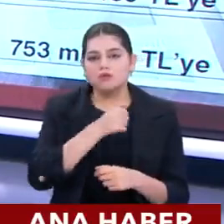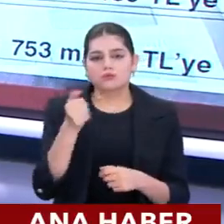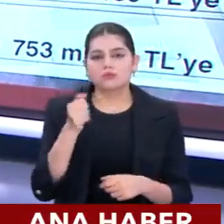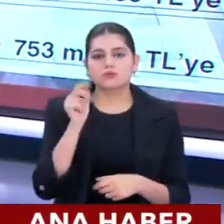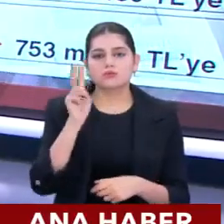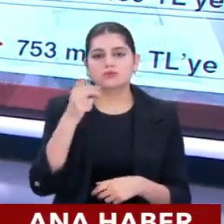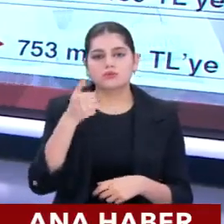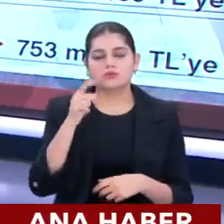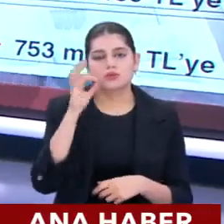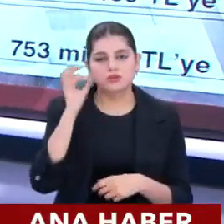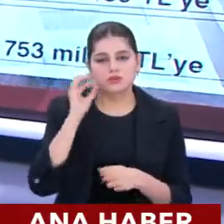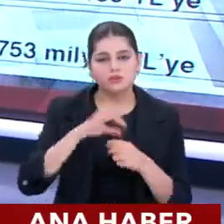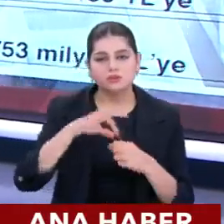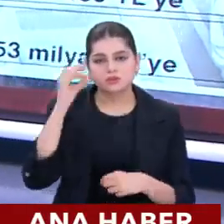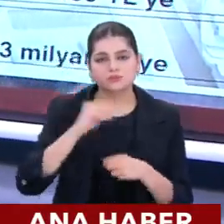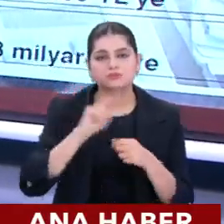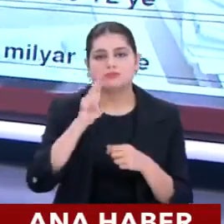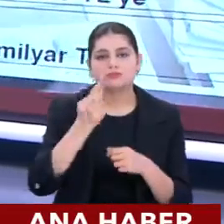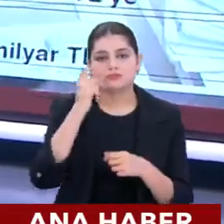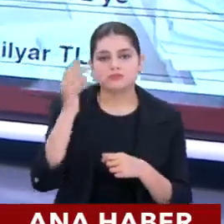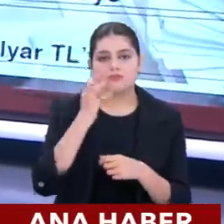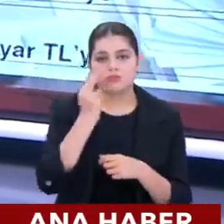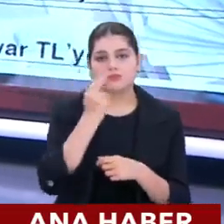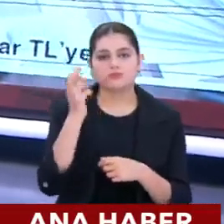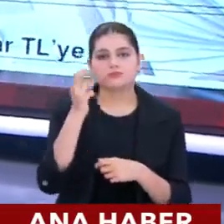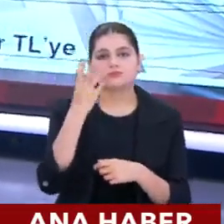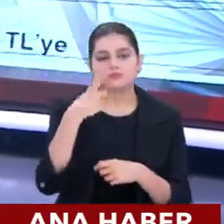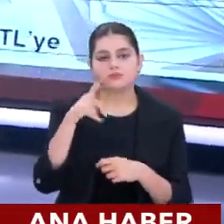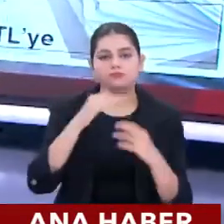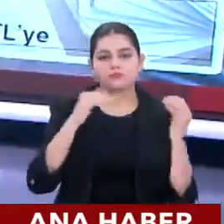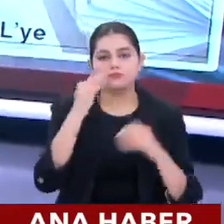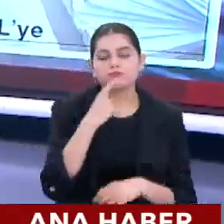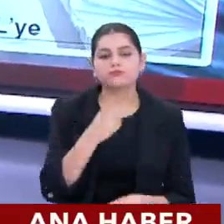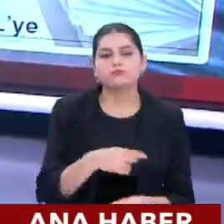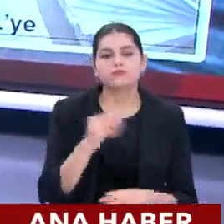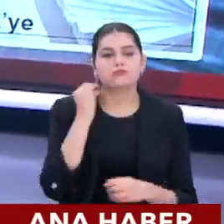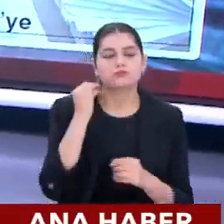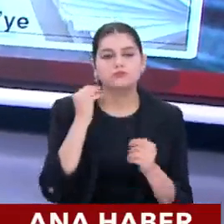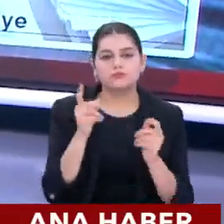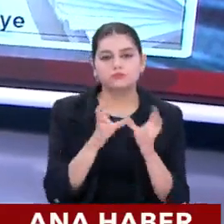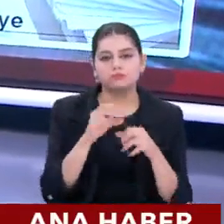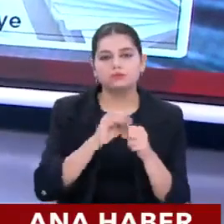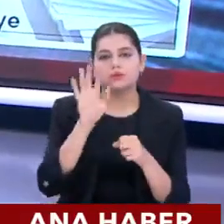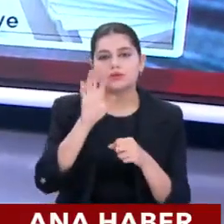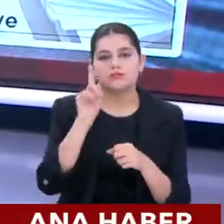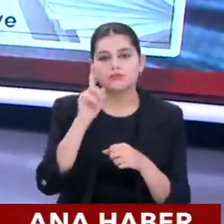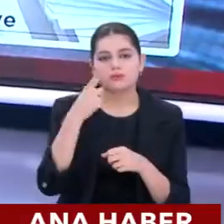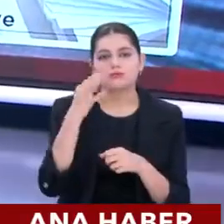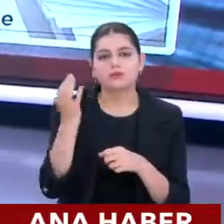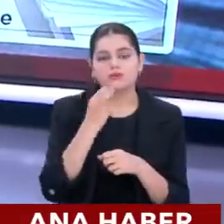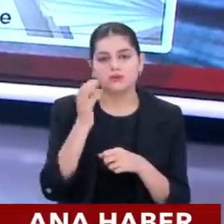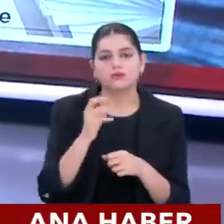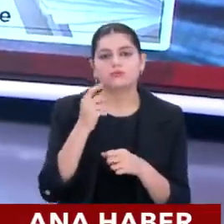626.000 kişiden 27 milyon 704.000 kişiye yükselmiş borç tutarı 51 milyar